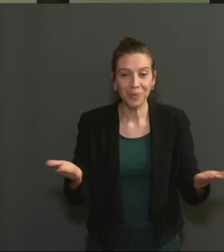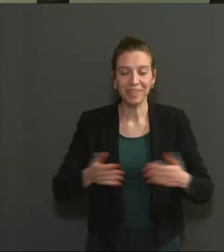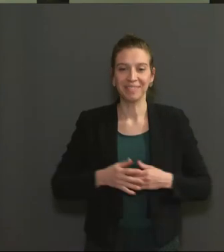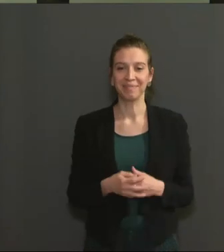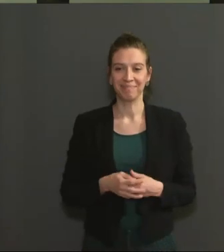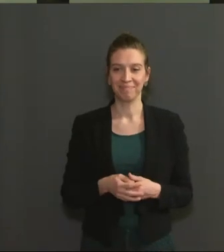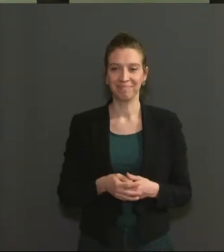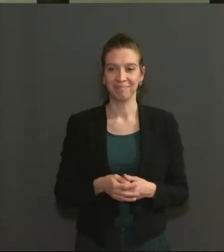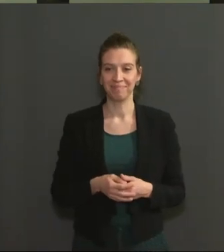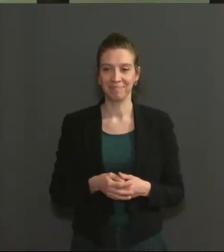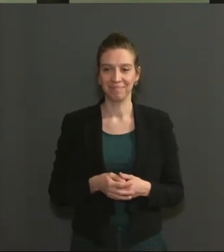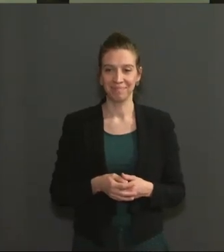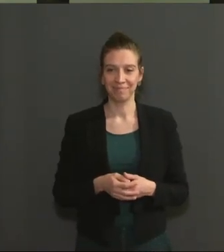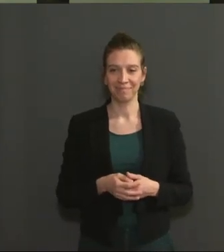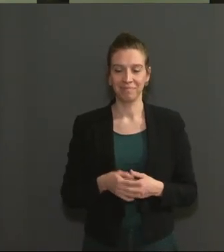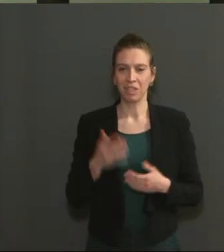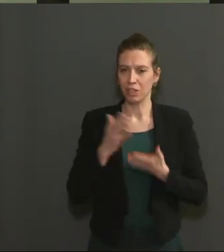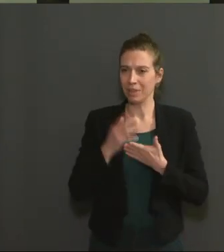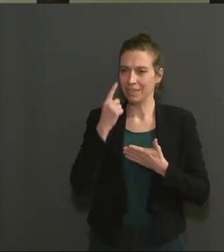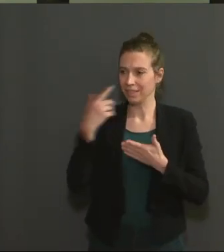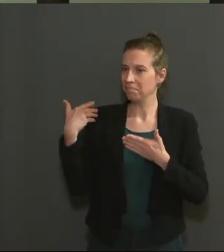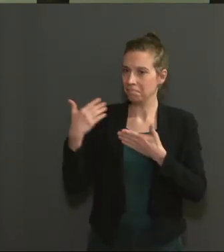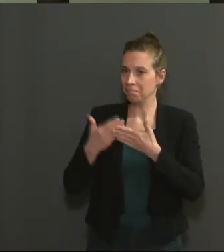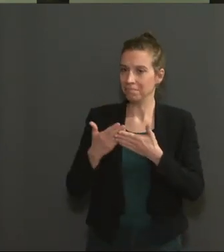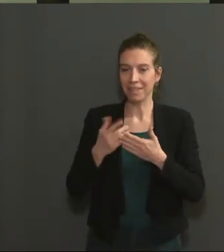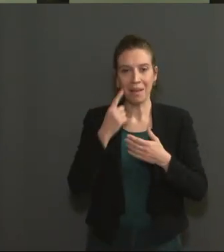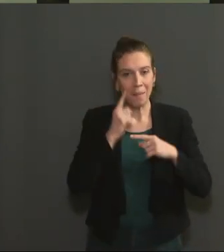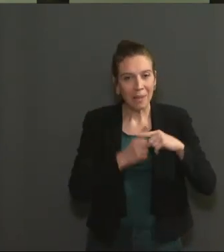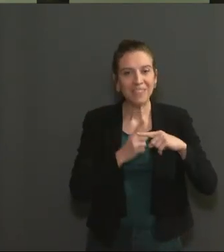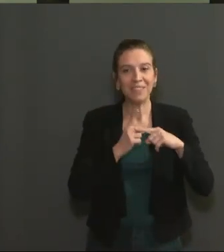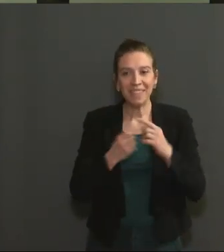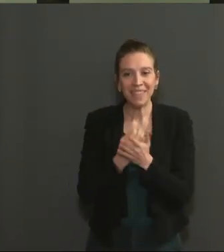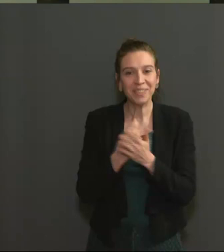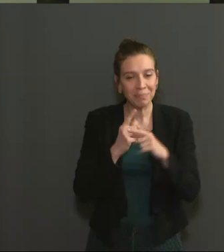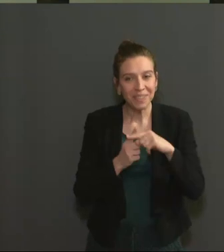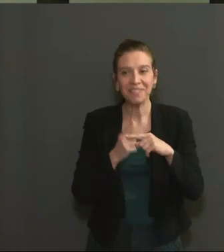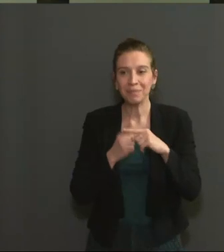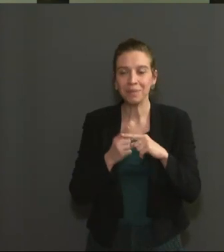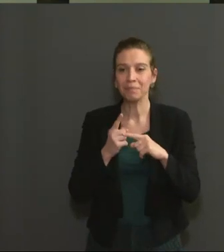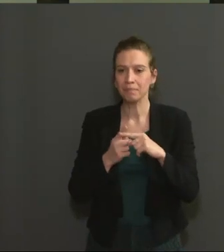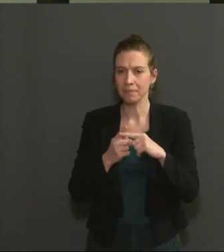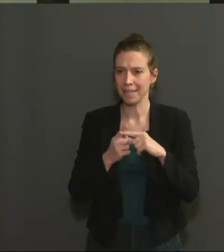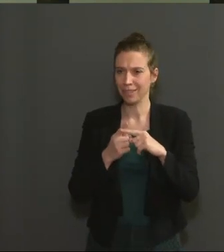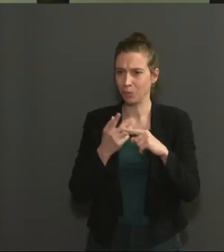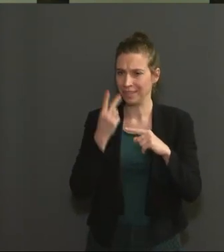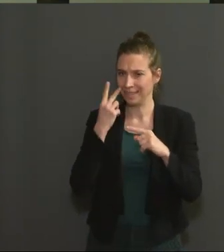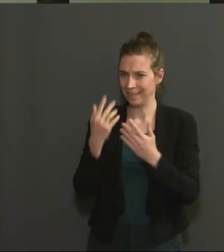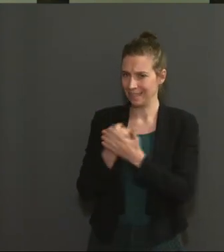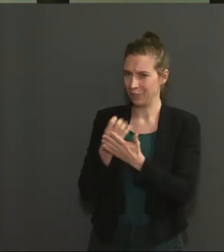nécessairesonour Peres liken de coronacifers momententeel jammer geneg te